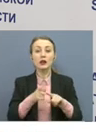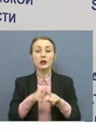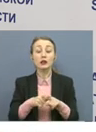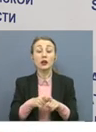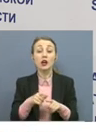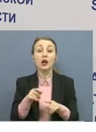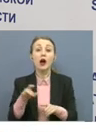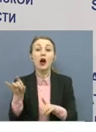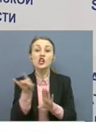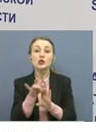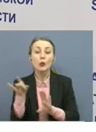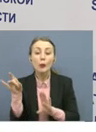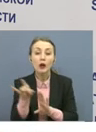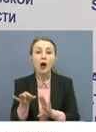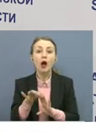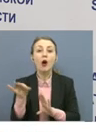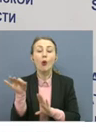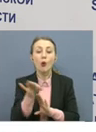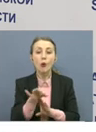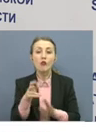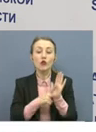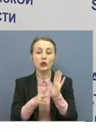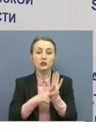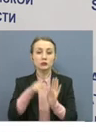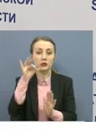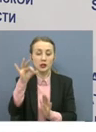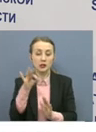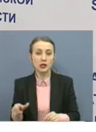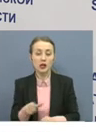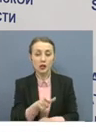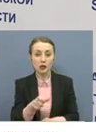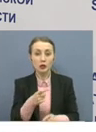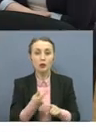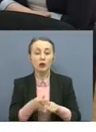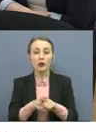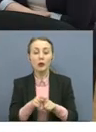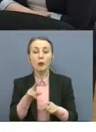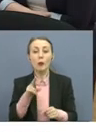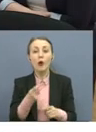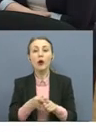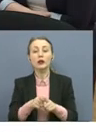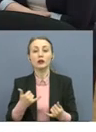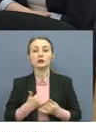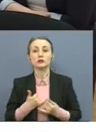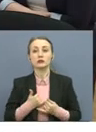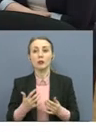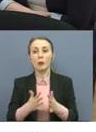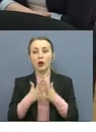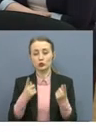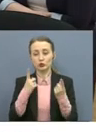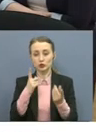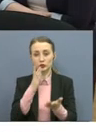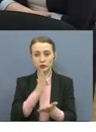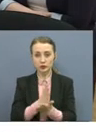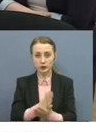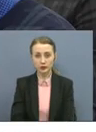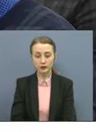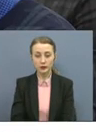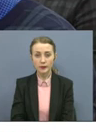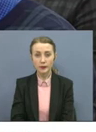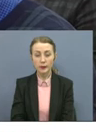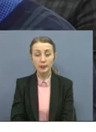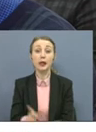1900 бастан артық мал әкелінді. Оның ішінде 1500-ы асыл тұқымды малдар, Бірінсал ауданы негізгі капиталға 3,9